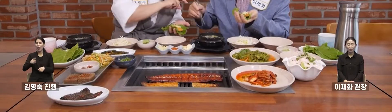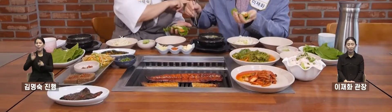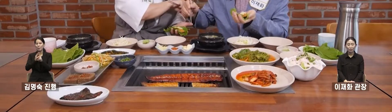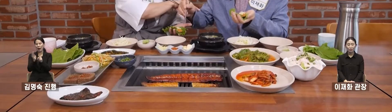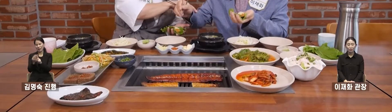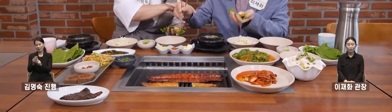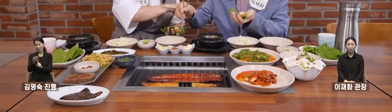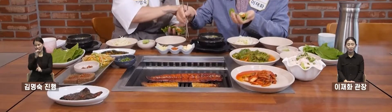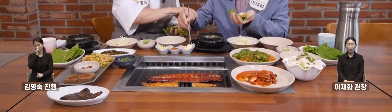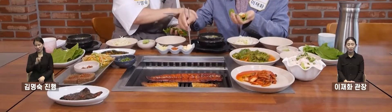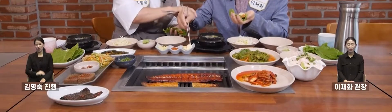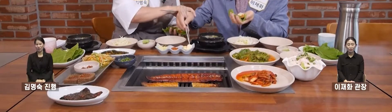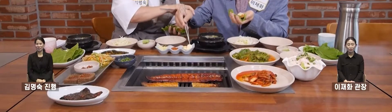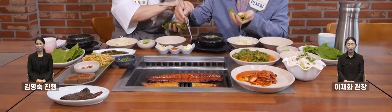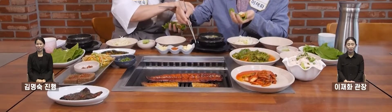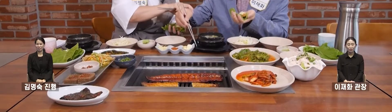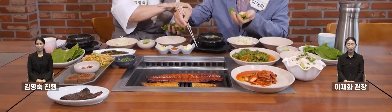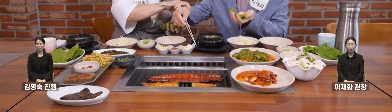마늘 마늘은